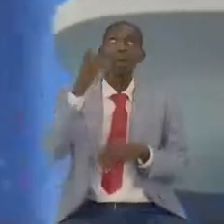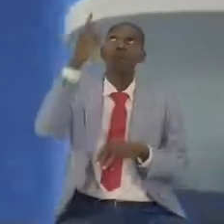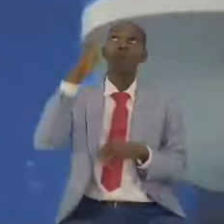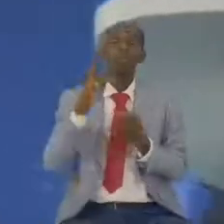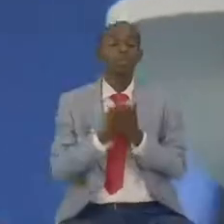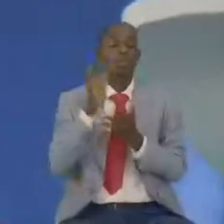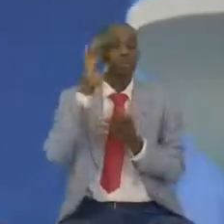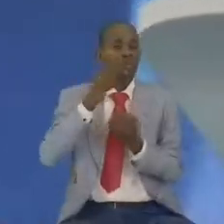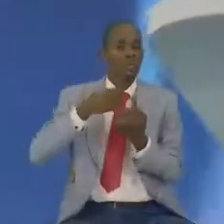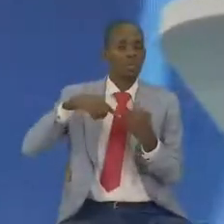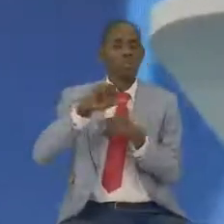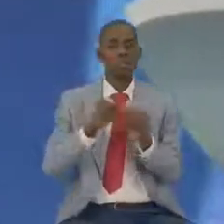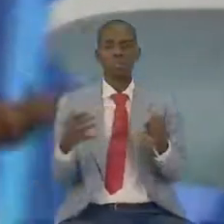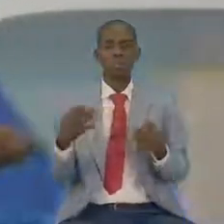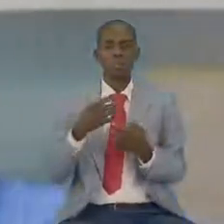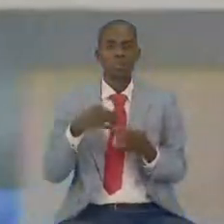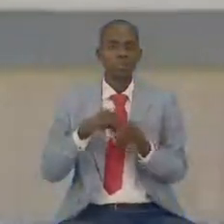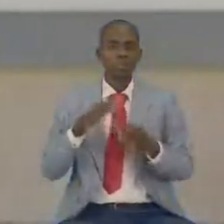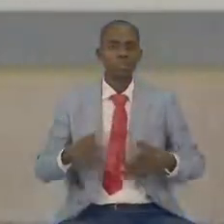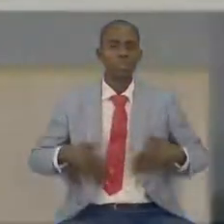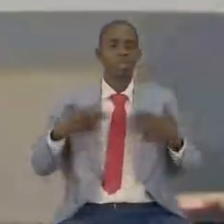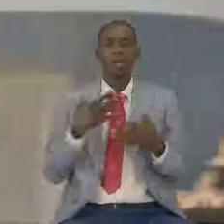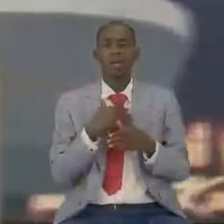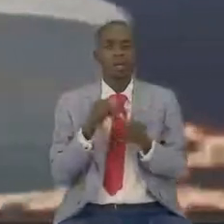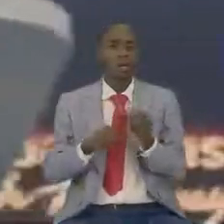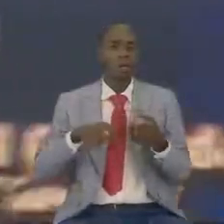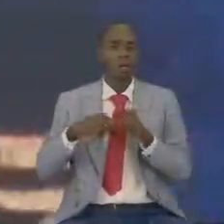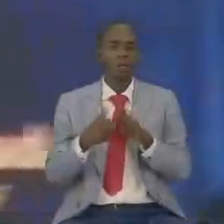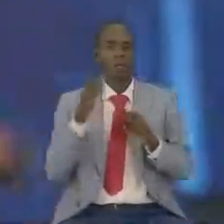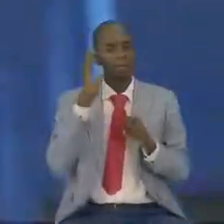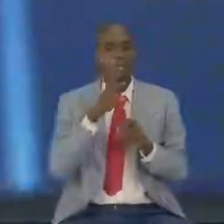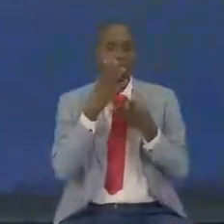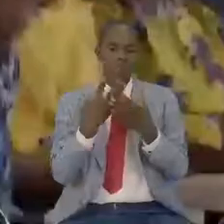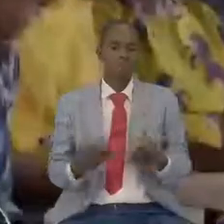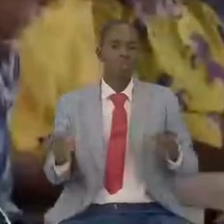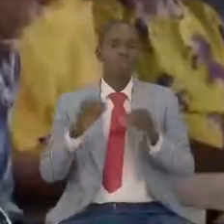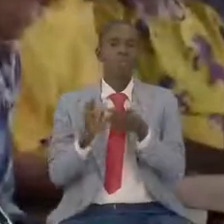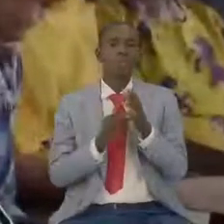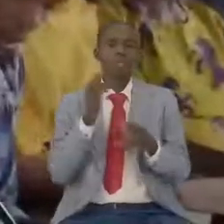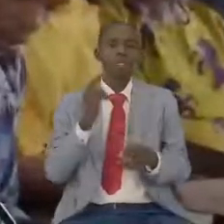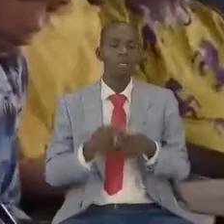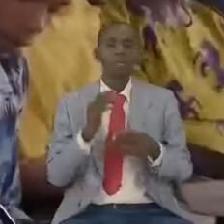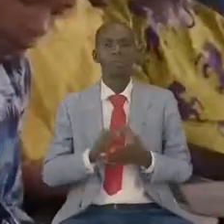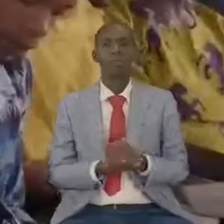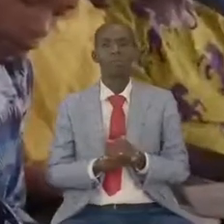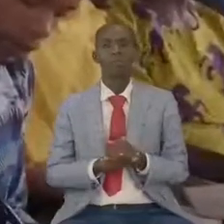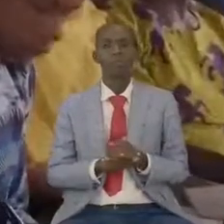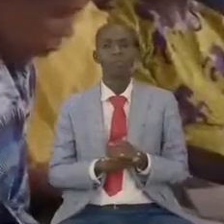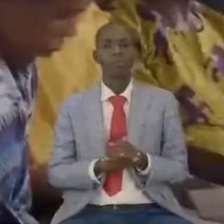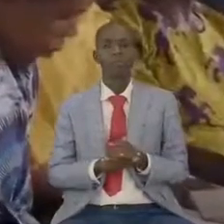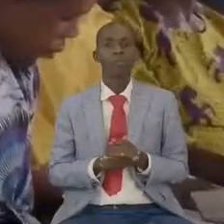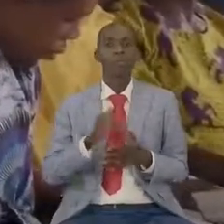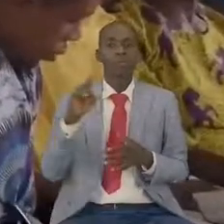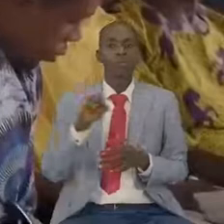tout changer dans votre vie et tout problème sera réglé au nom de Jésus. Il a déjà réglé